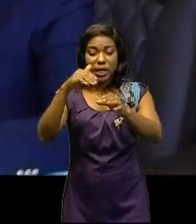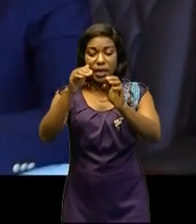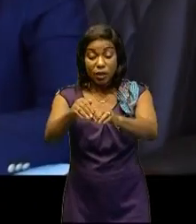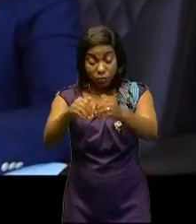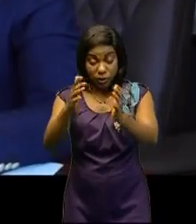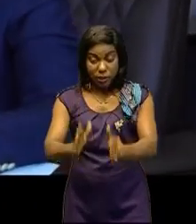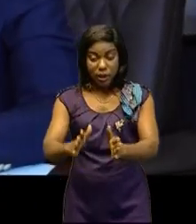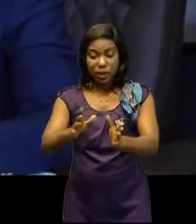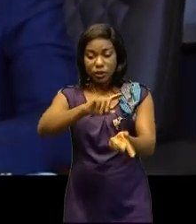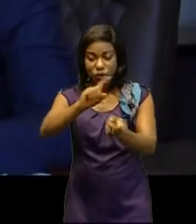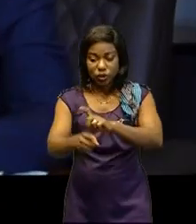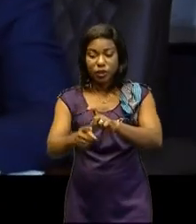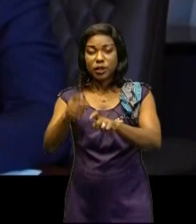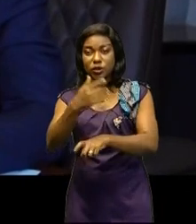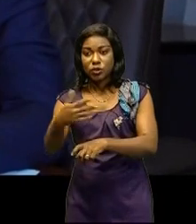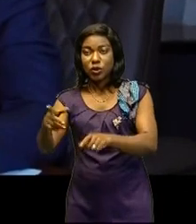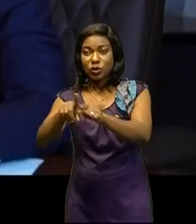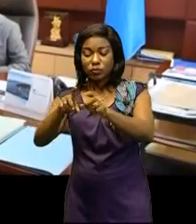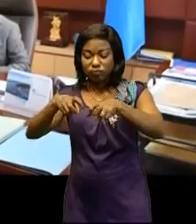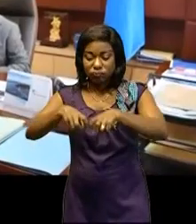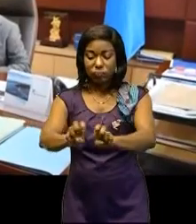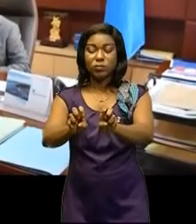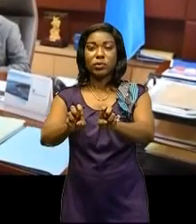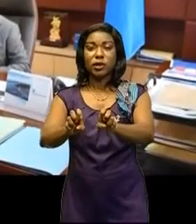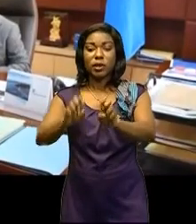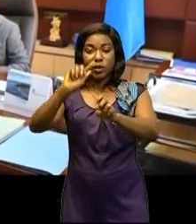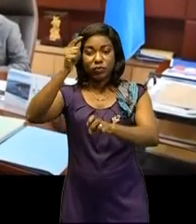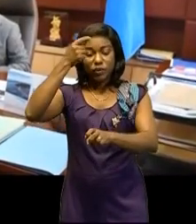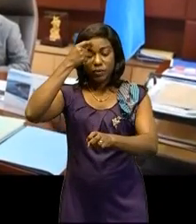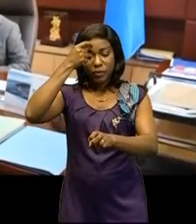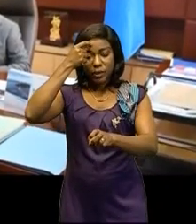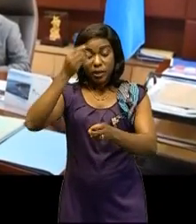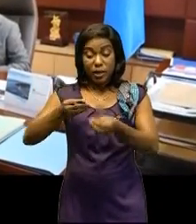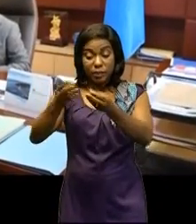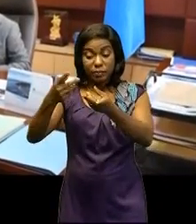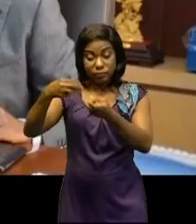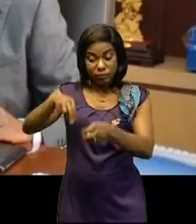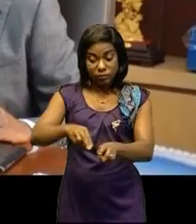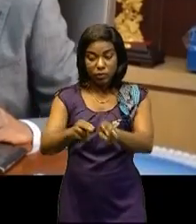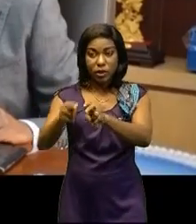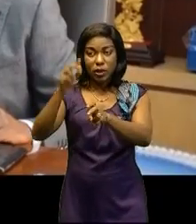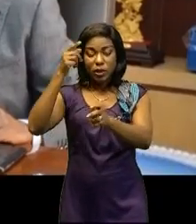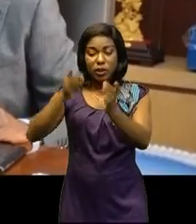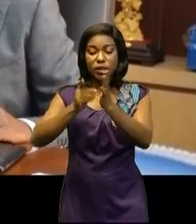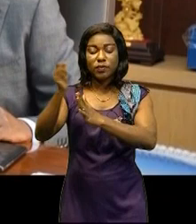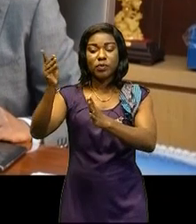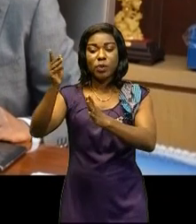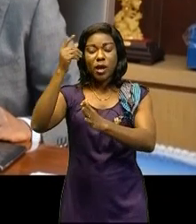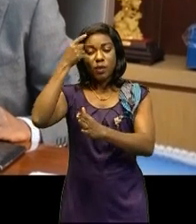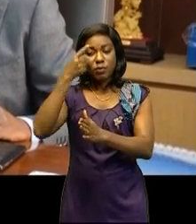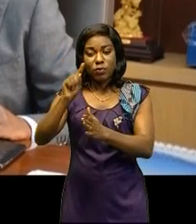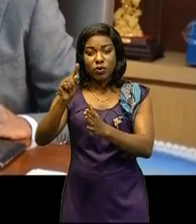locaux, d'inciter le gouvernement à mettre en œuvre des stratégies de développement visant à relancer